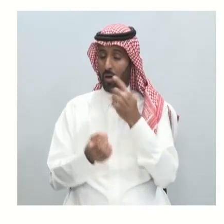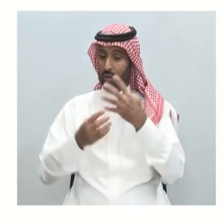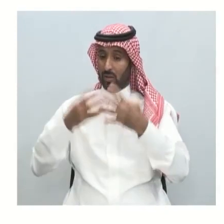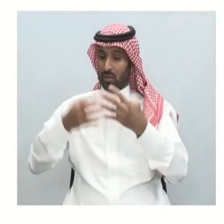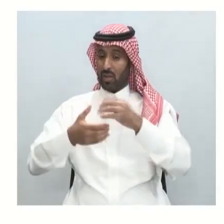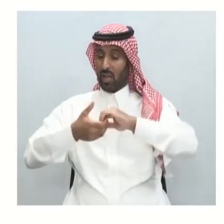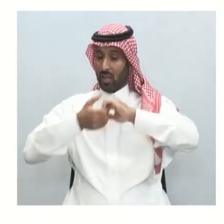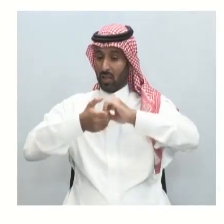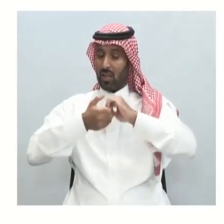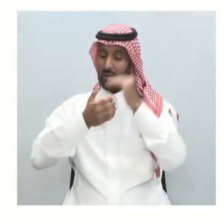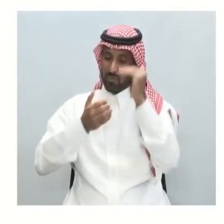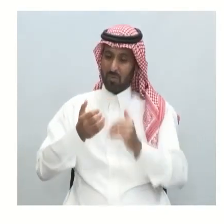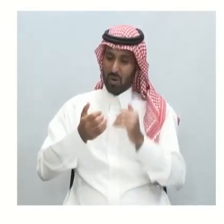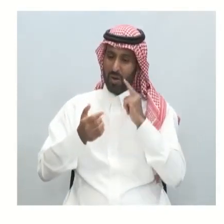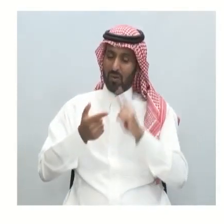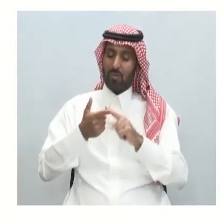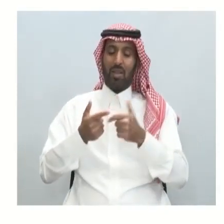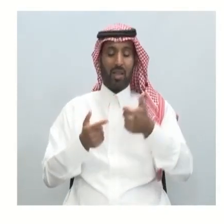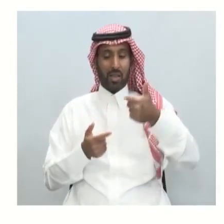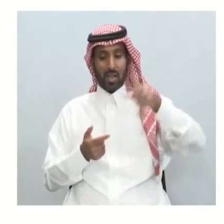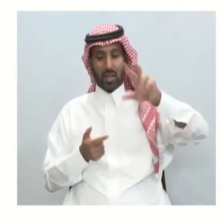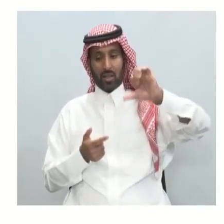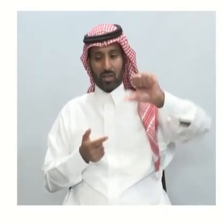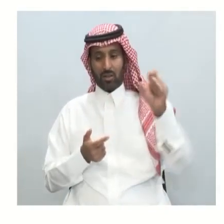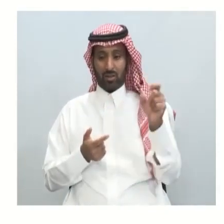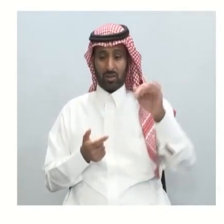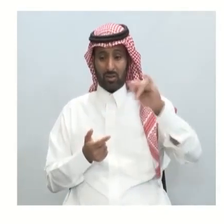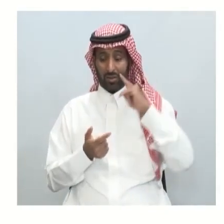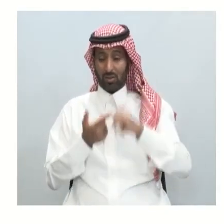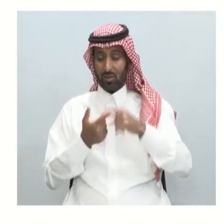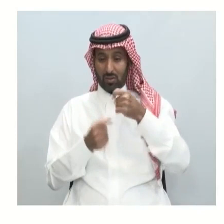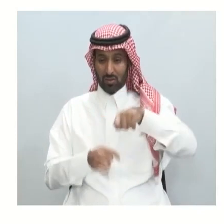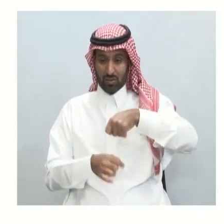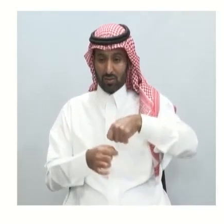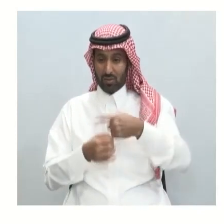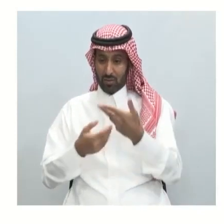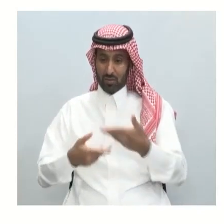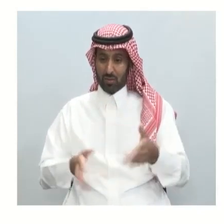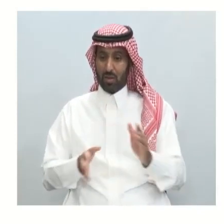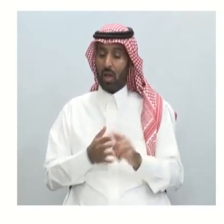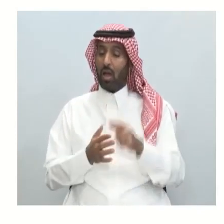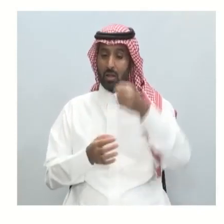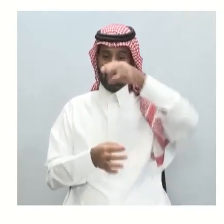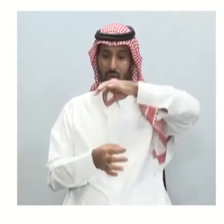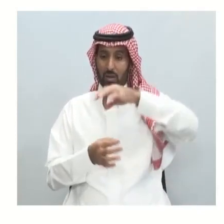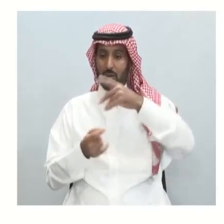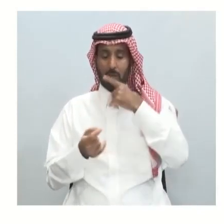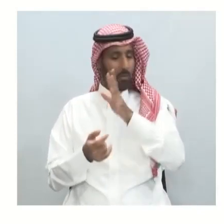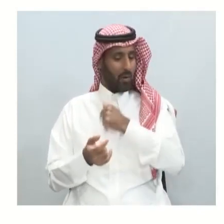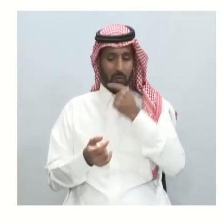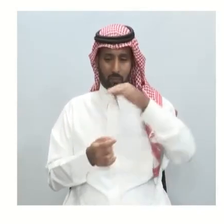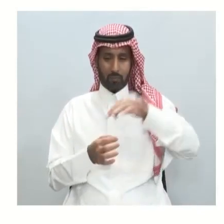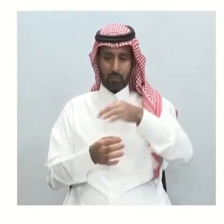مقارنه بالايون بسبب القوه الضعيفه بينها لذلك ينصهر السكر ولا ينصهر الملح الحاله الغازيه